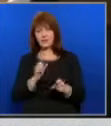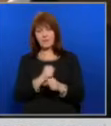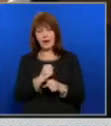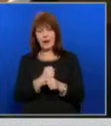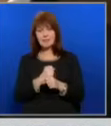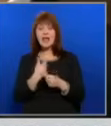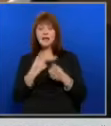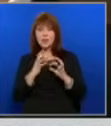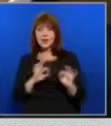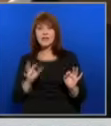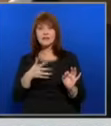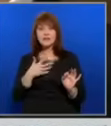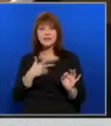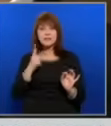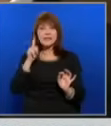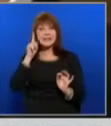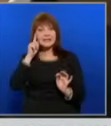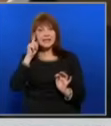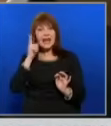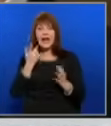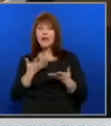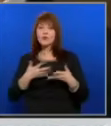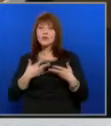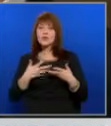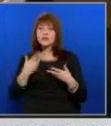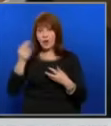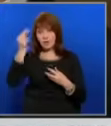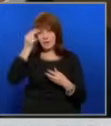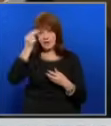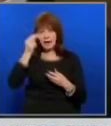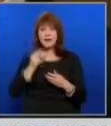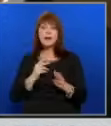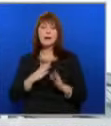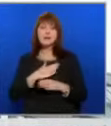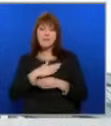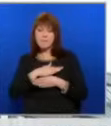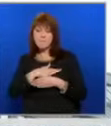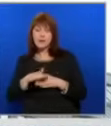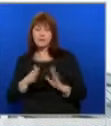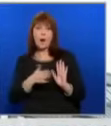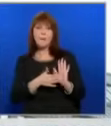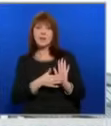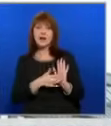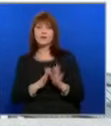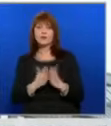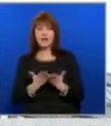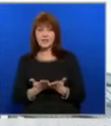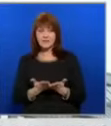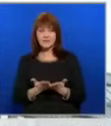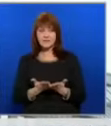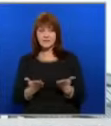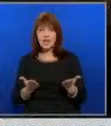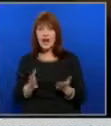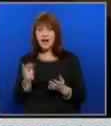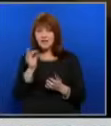много ясно искаме да се знае какво се желая от България. То е пълноправно членство. Докато всичко не е договорено, нищо